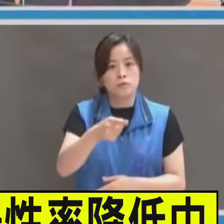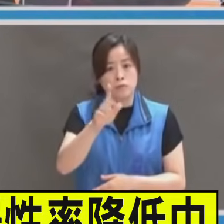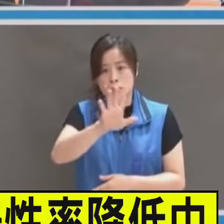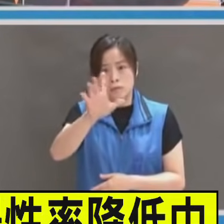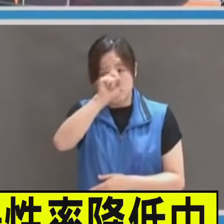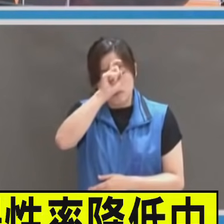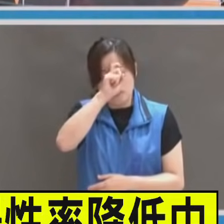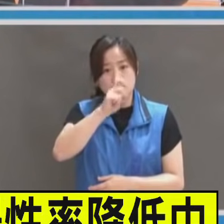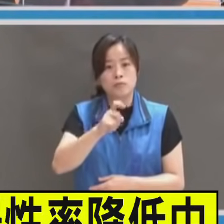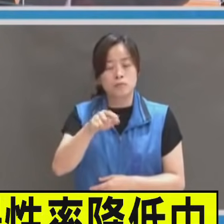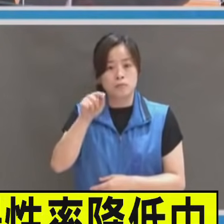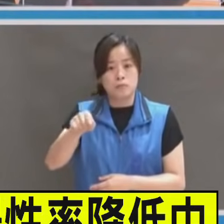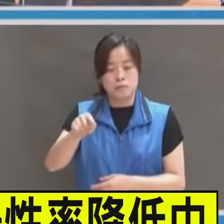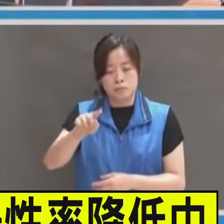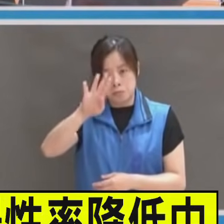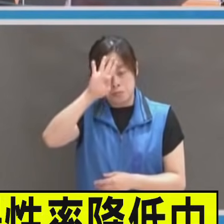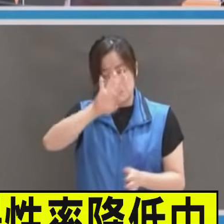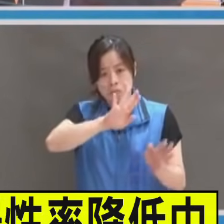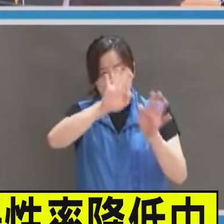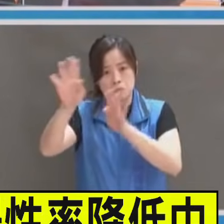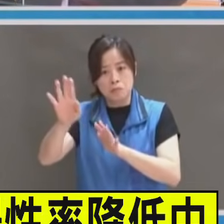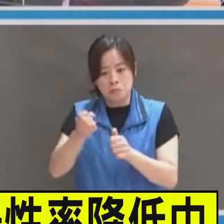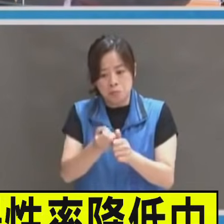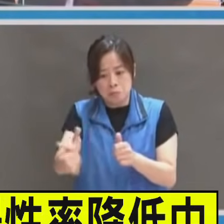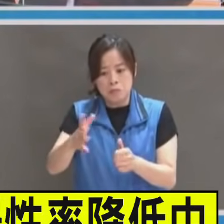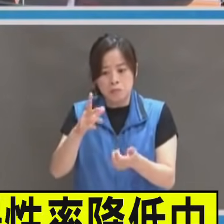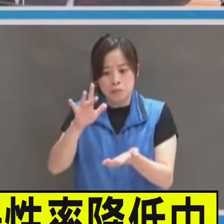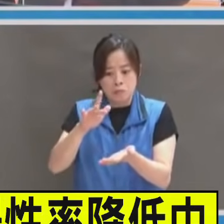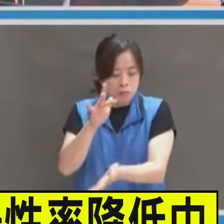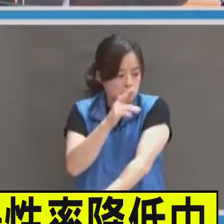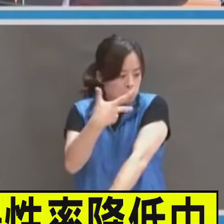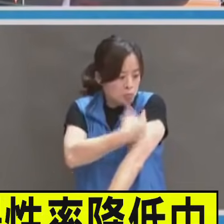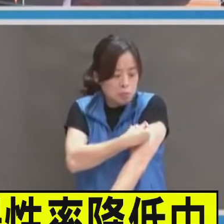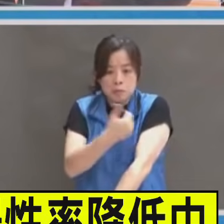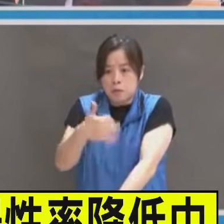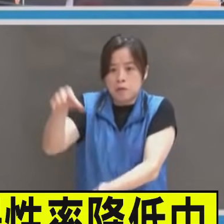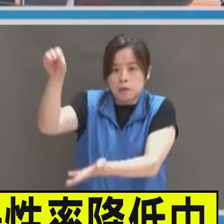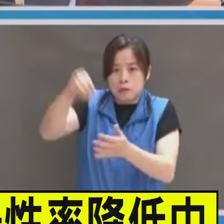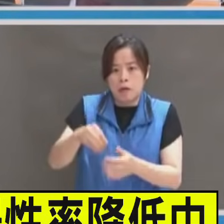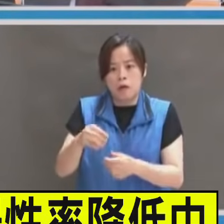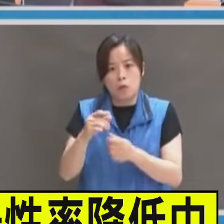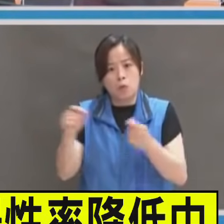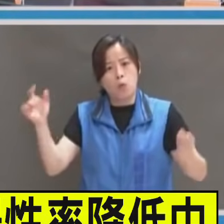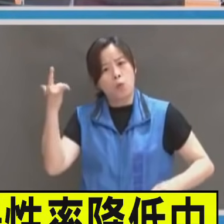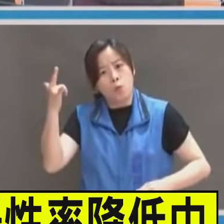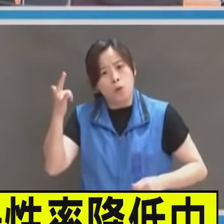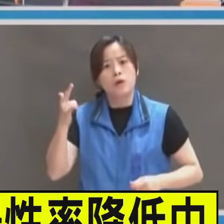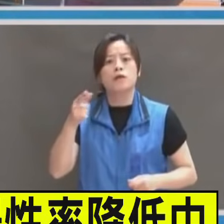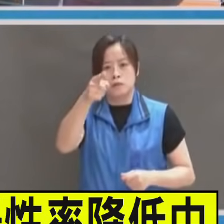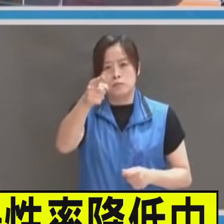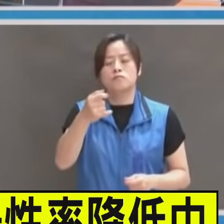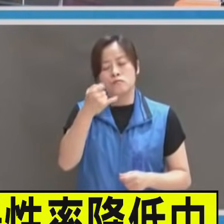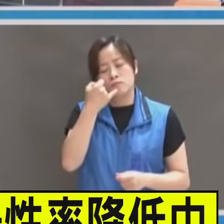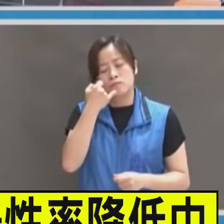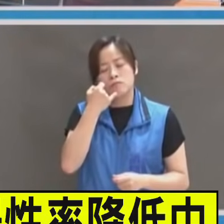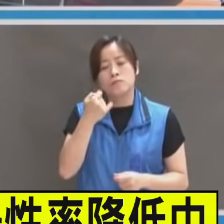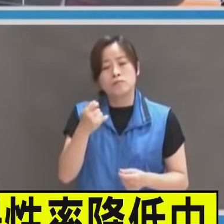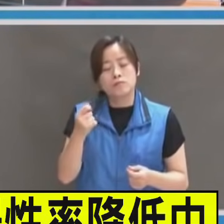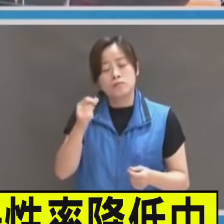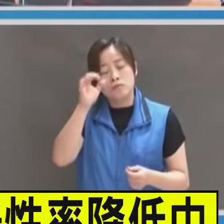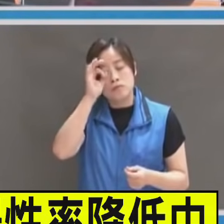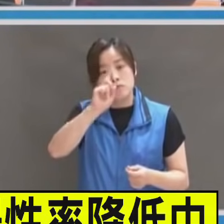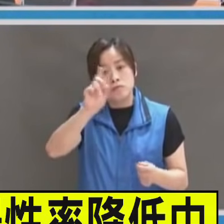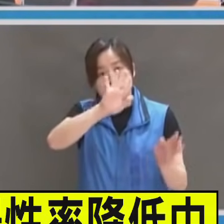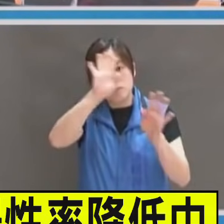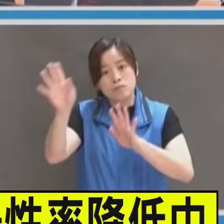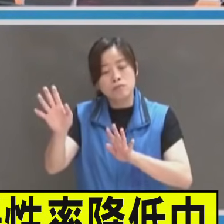么久，在6月14号之前，那么你的 NPI 至少要达到 85% 到 90%， 你的有效再生数的